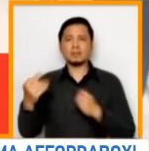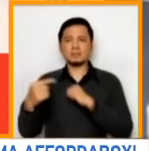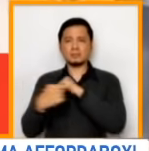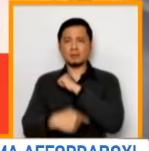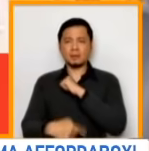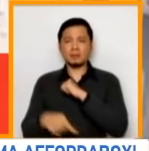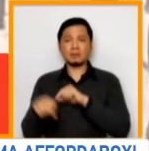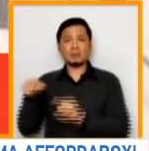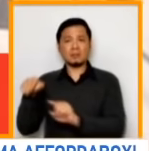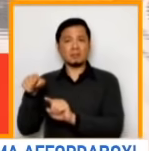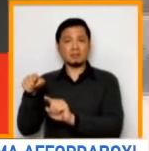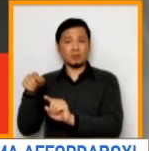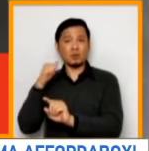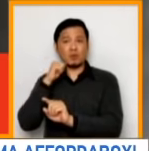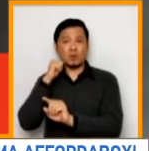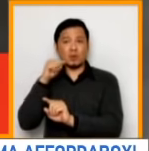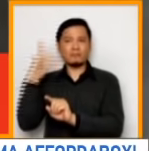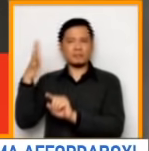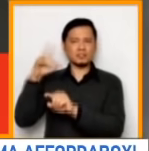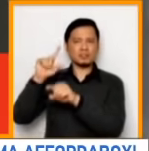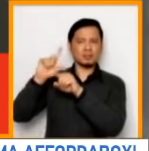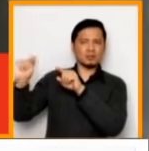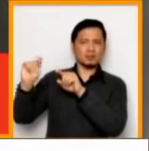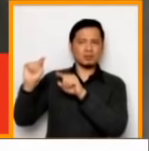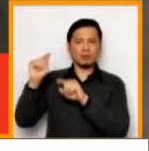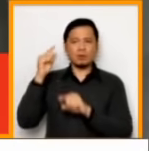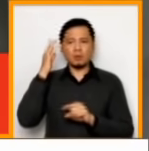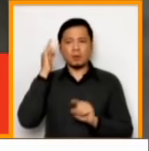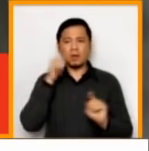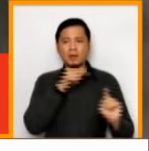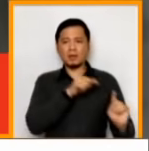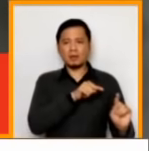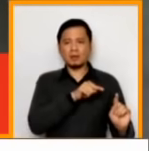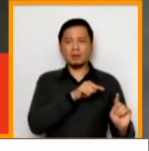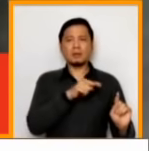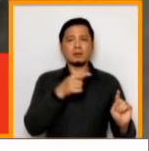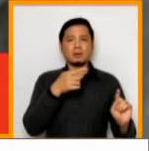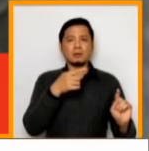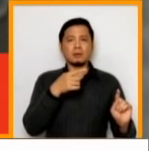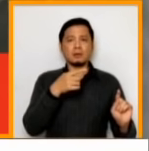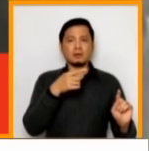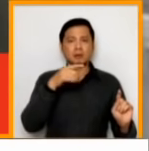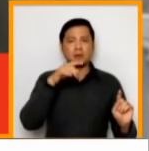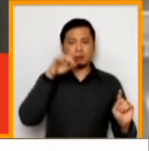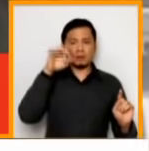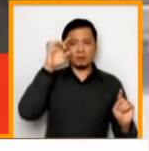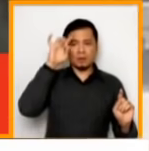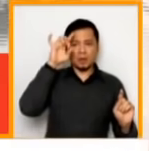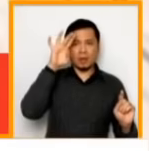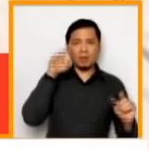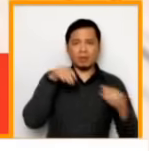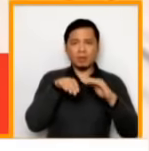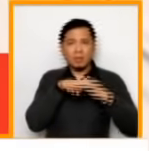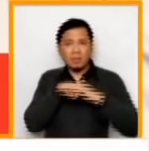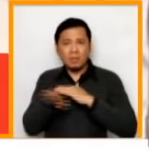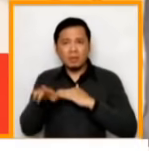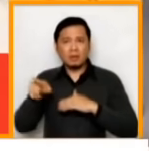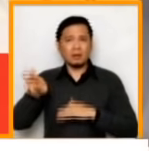pasukin ang nang 60 taong gulang na suspect ang kanyang kwarto at gawin ang panghahalay. Ang suspect ay